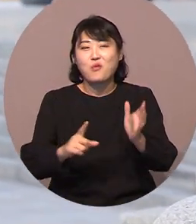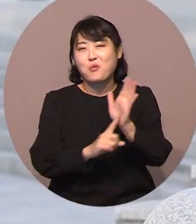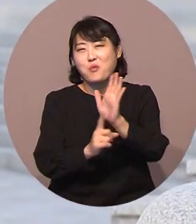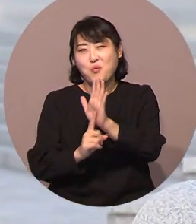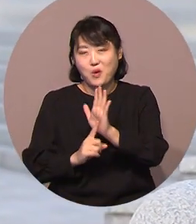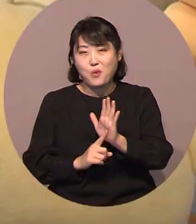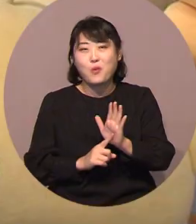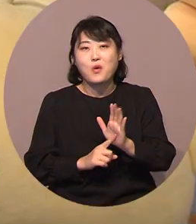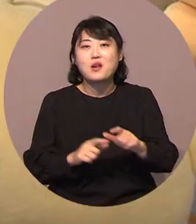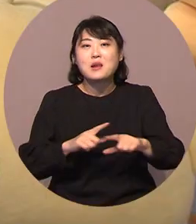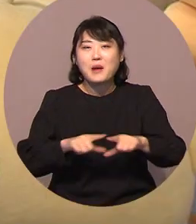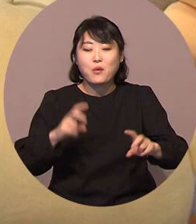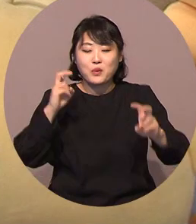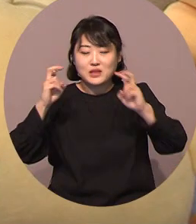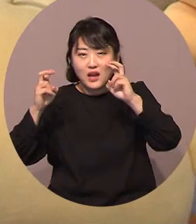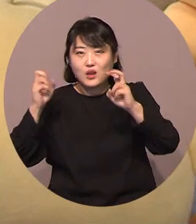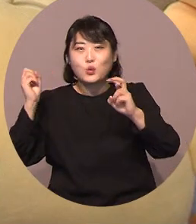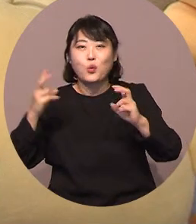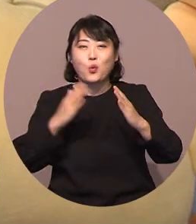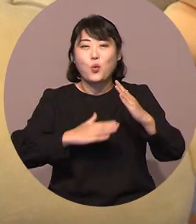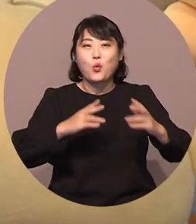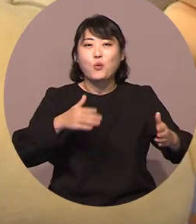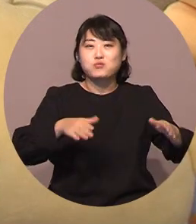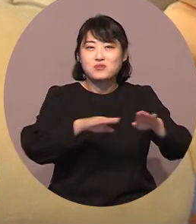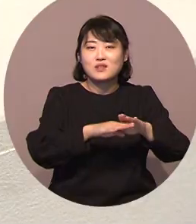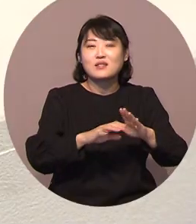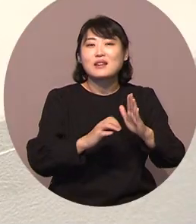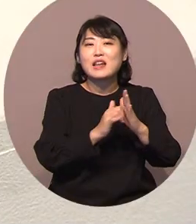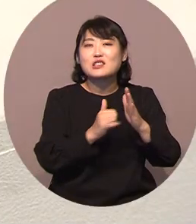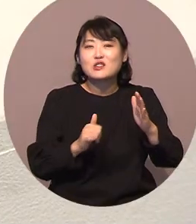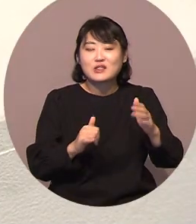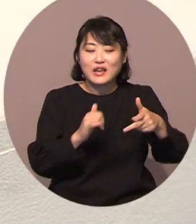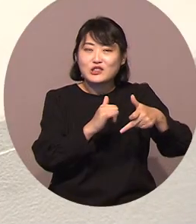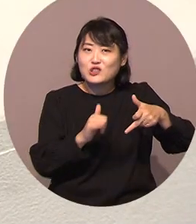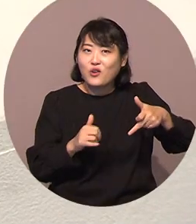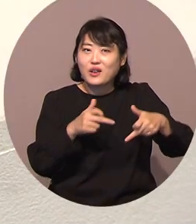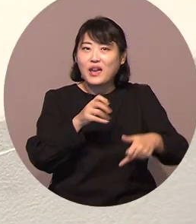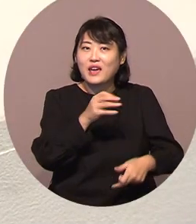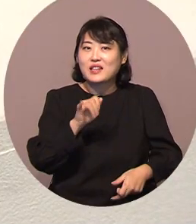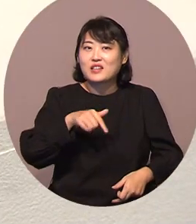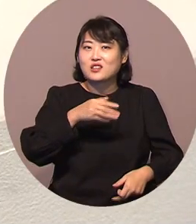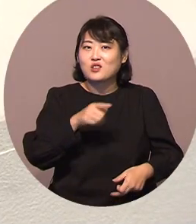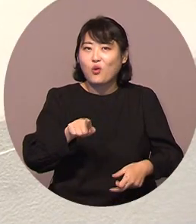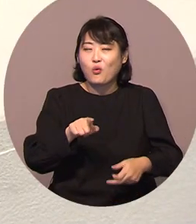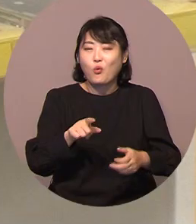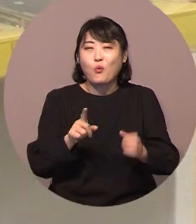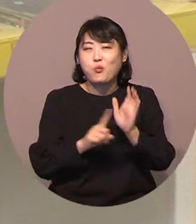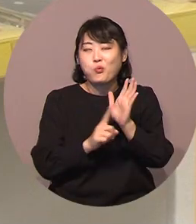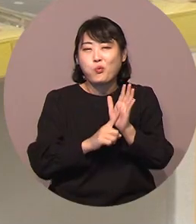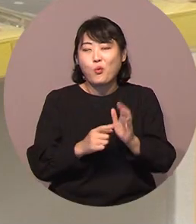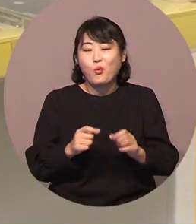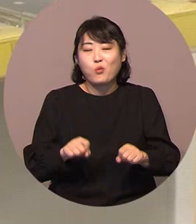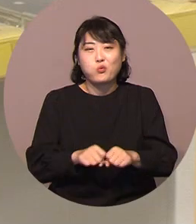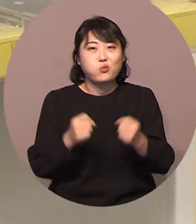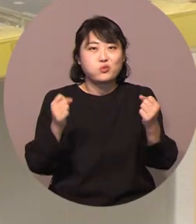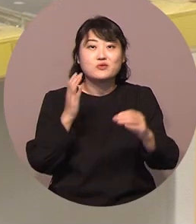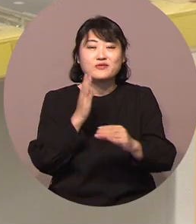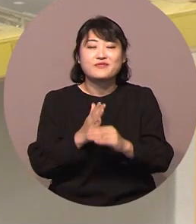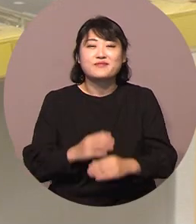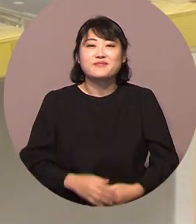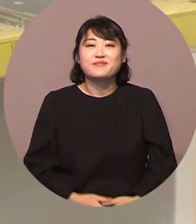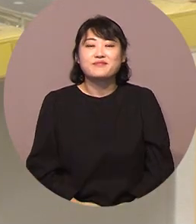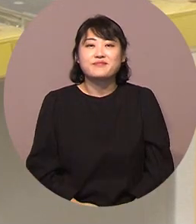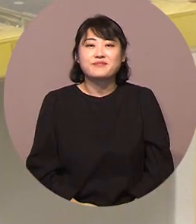등 일반 기업뿐 아니라 공공분야의 캐릭터 마케팅이 활기를 뛰고 있습니다 MBC 뉴스